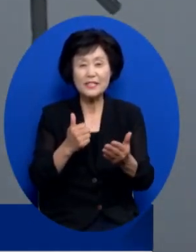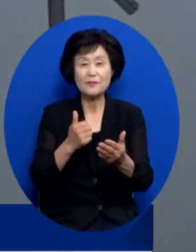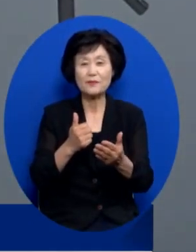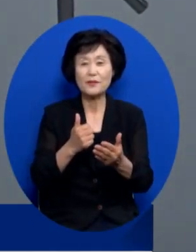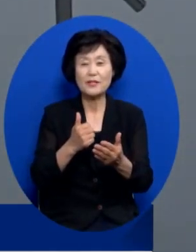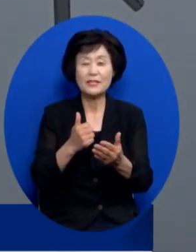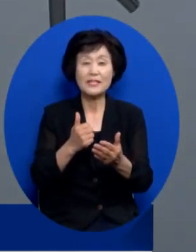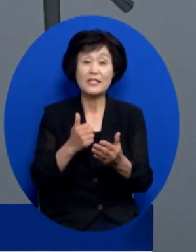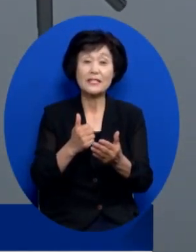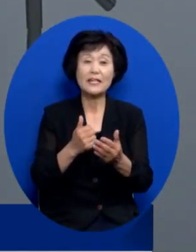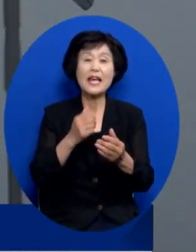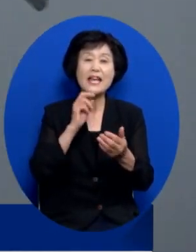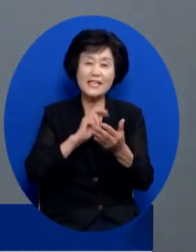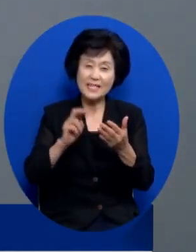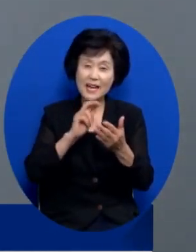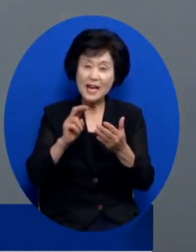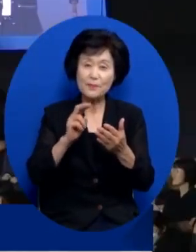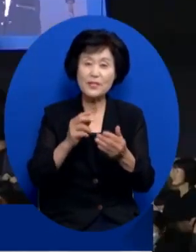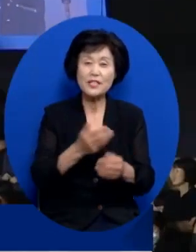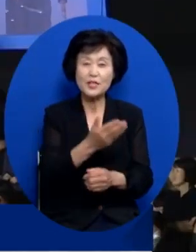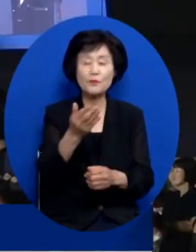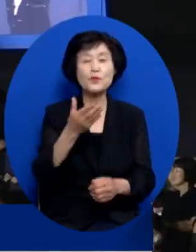여러분들이 그 복음을 자랑해야 돼요.